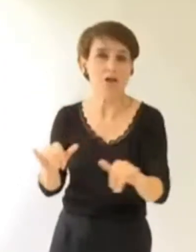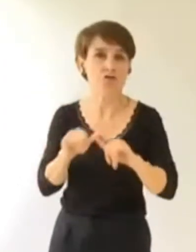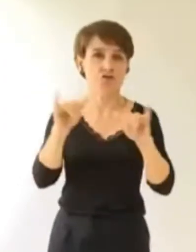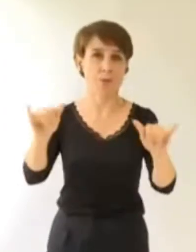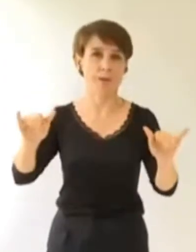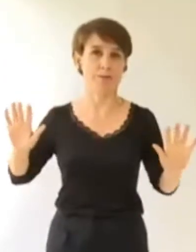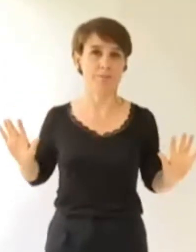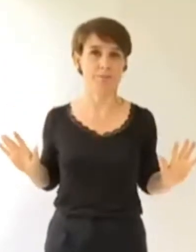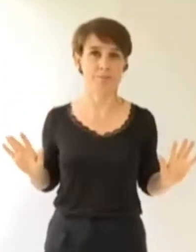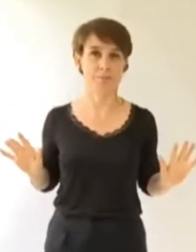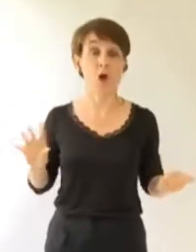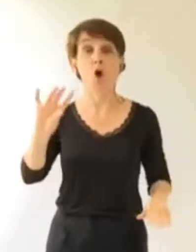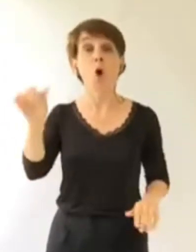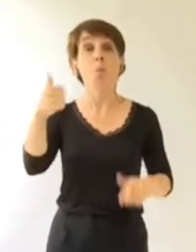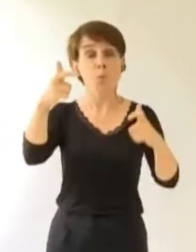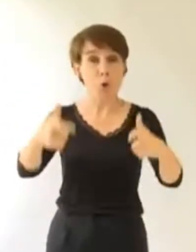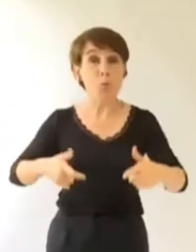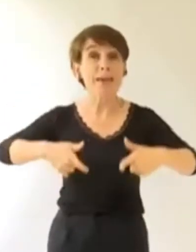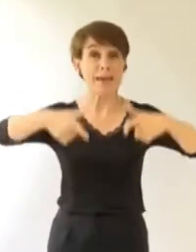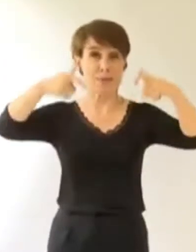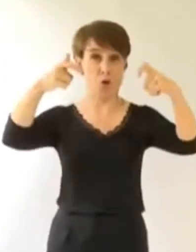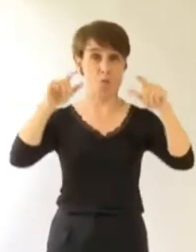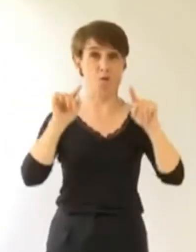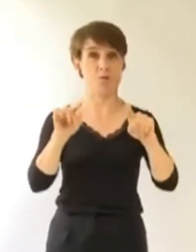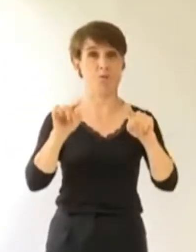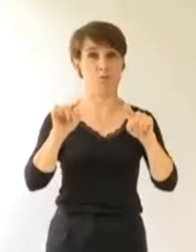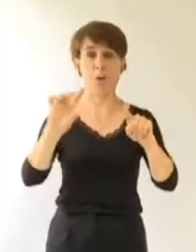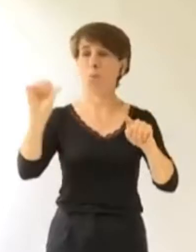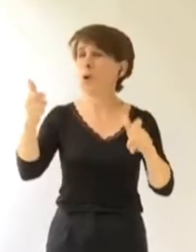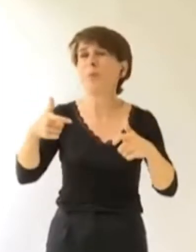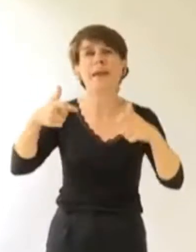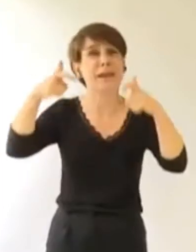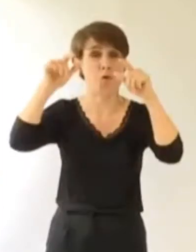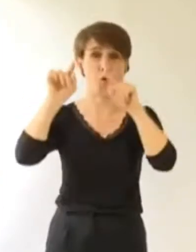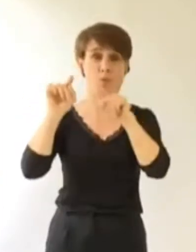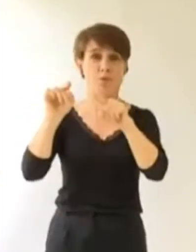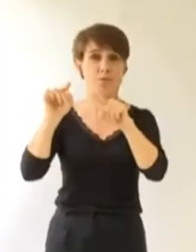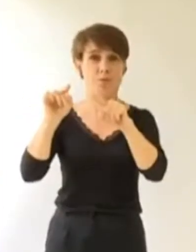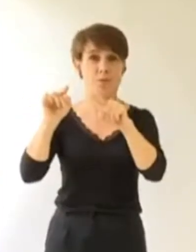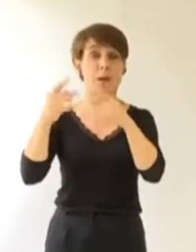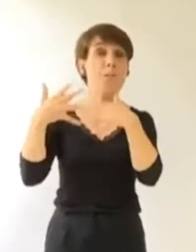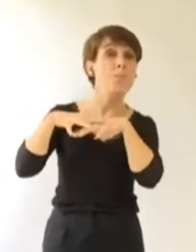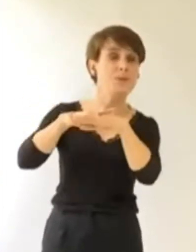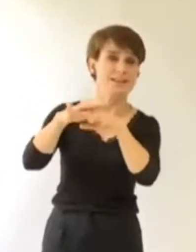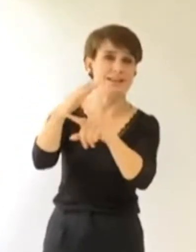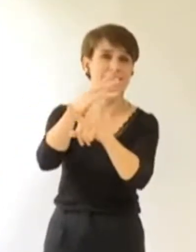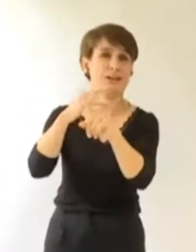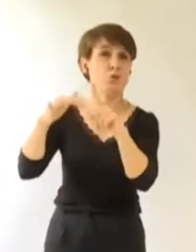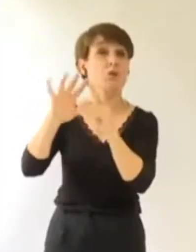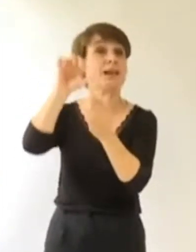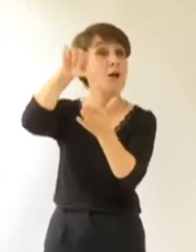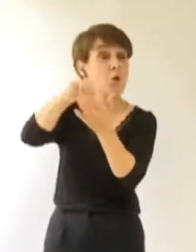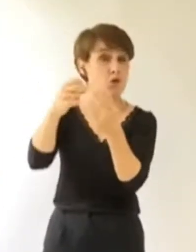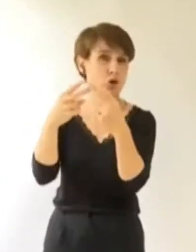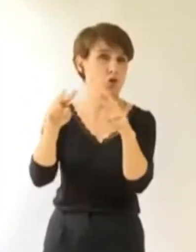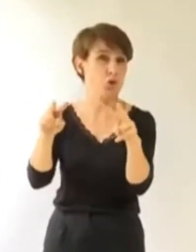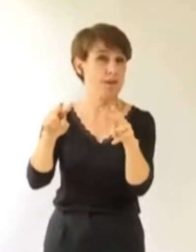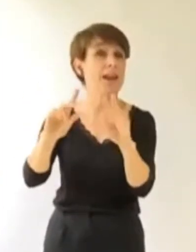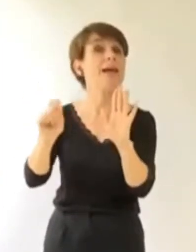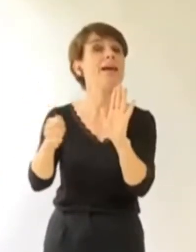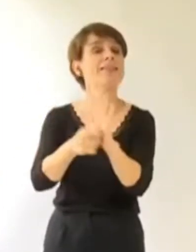Le premier immeuble, avant que toute loi n'existe, de mixité sociale dans le centre-ville, date